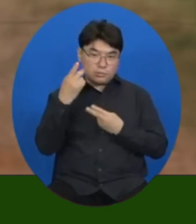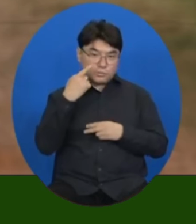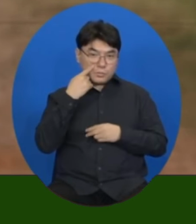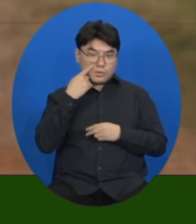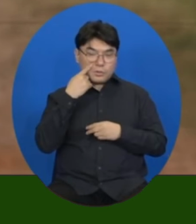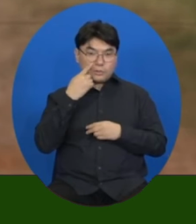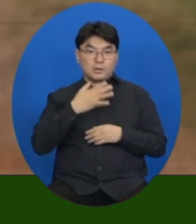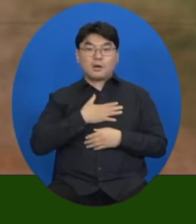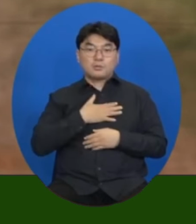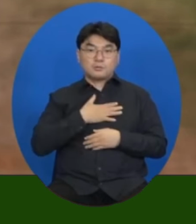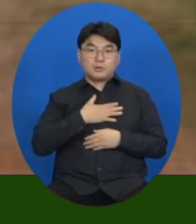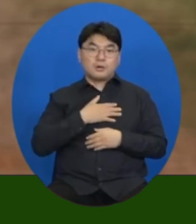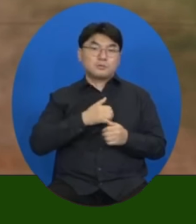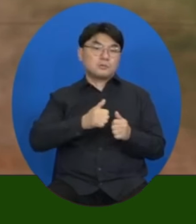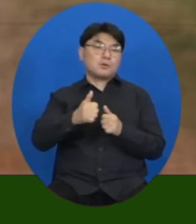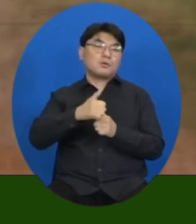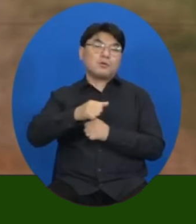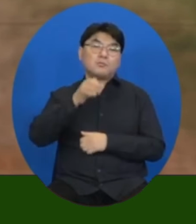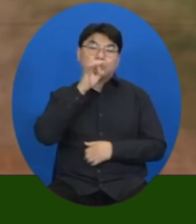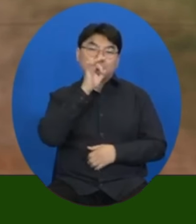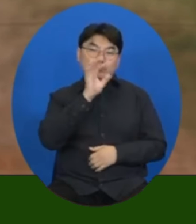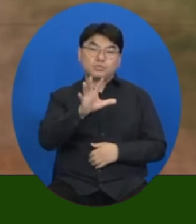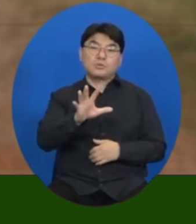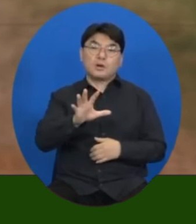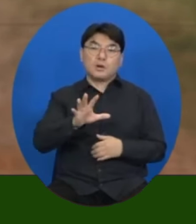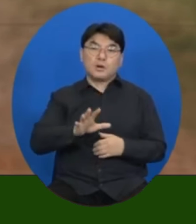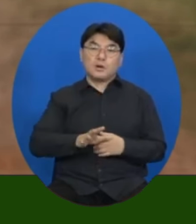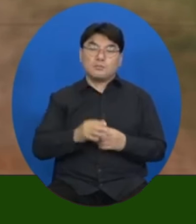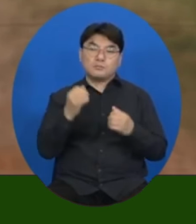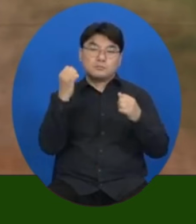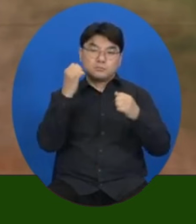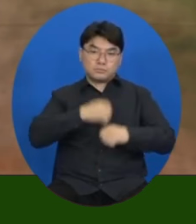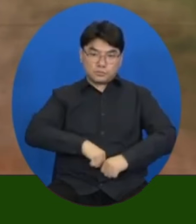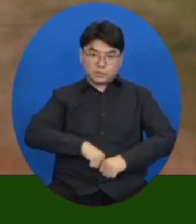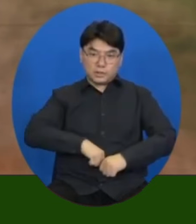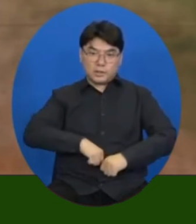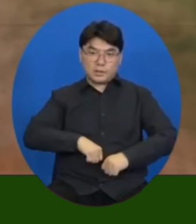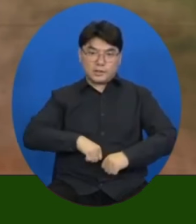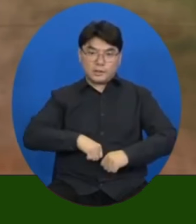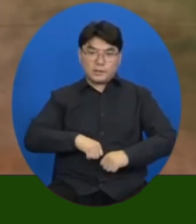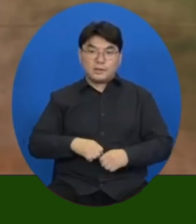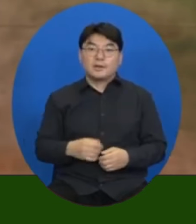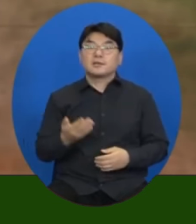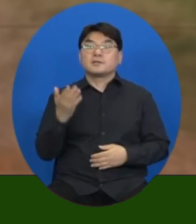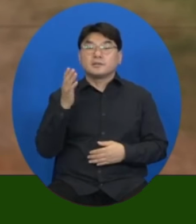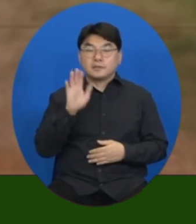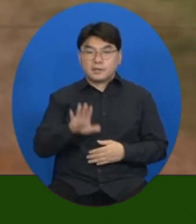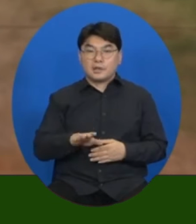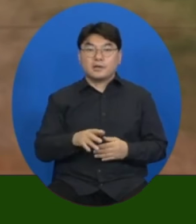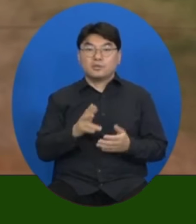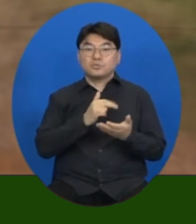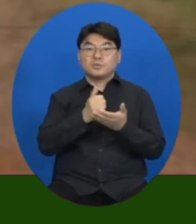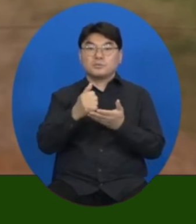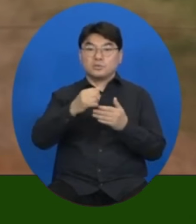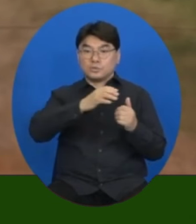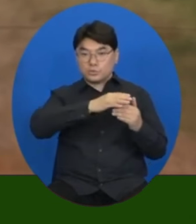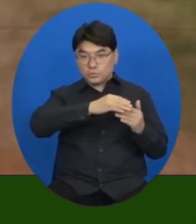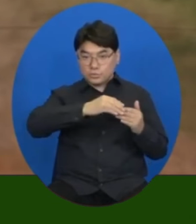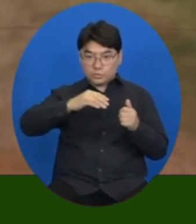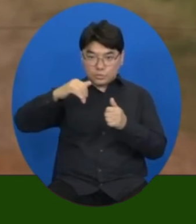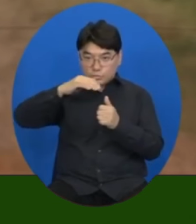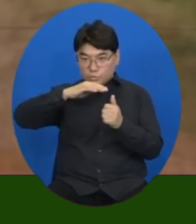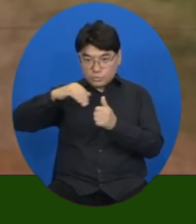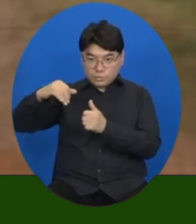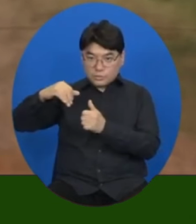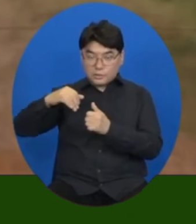나는 따라갈 수가 없어 무너지는 것이죠 근데 주님이 초청하시는 거예요 내게로 와라 너의